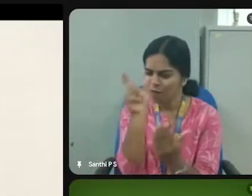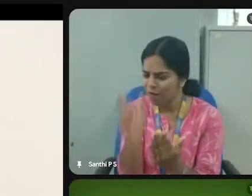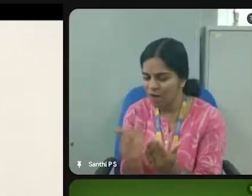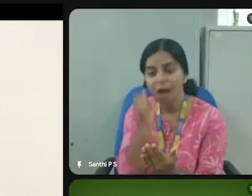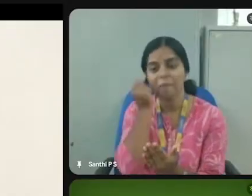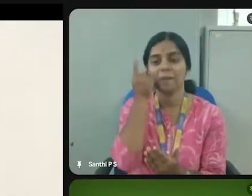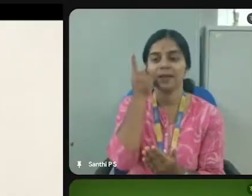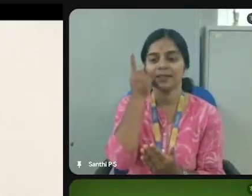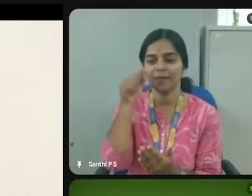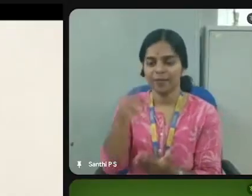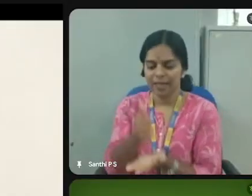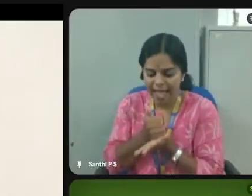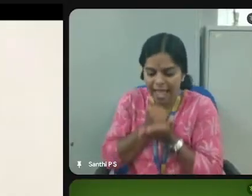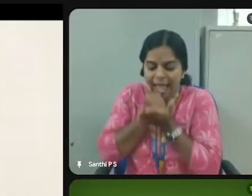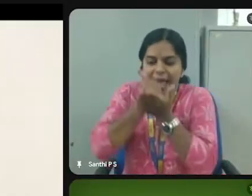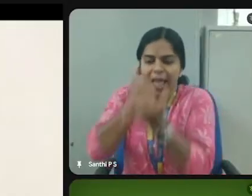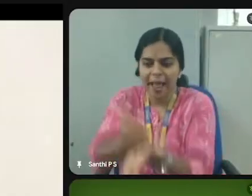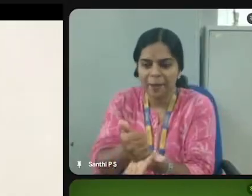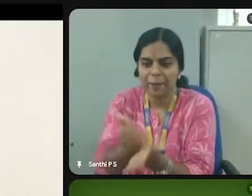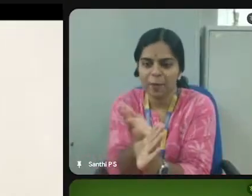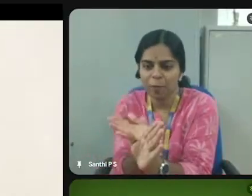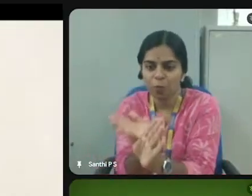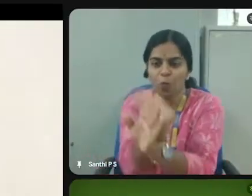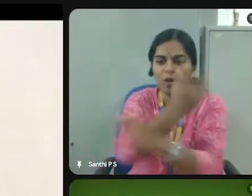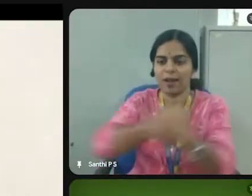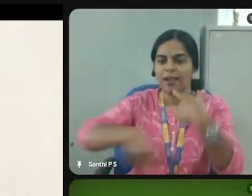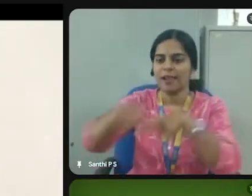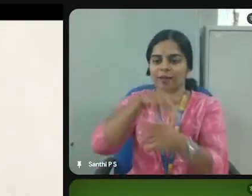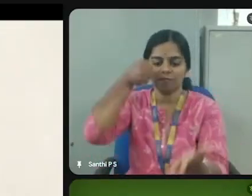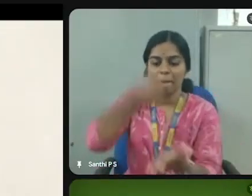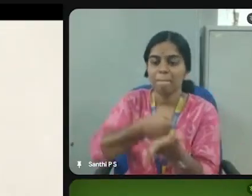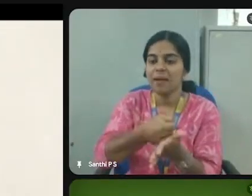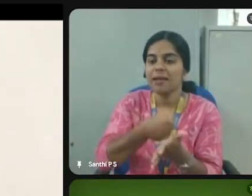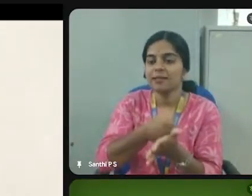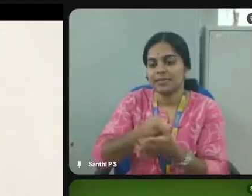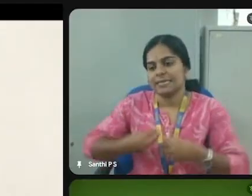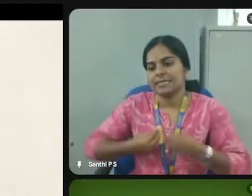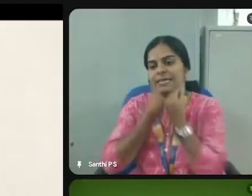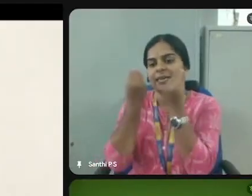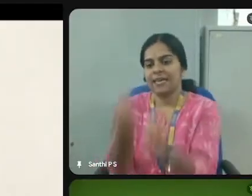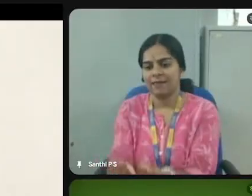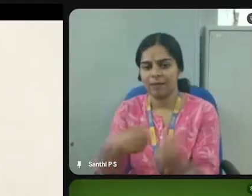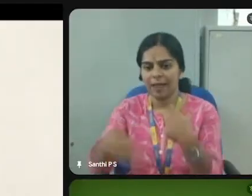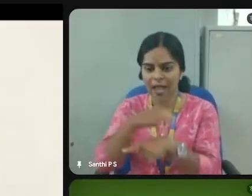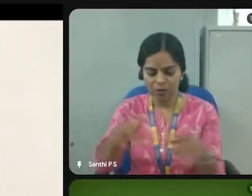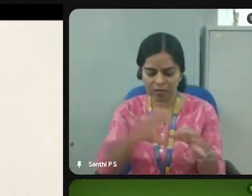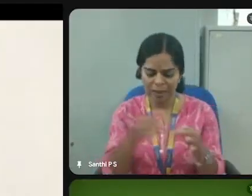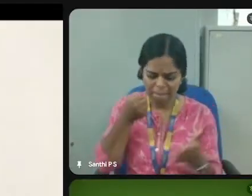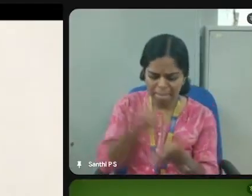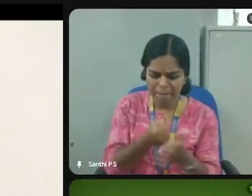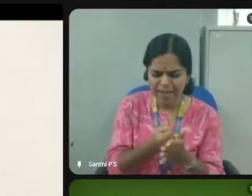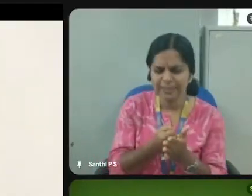രീതിയിൽ അതിന് ഹെൽപ്പ് ചെയ്യുന്ന പ്രീ റിക്വിസിറ്റ്സ്, അതായത് അടിസ്ഥാന ഘടകങ്ങൾ, ലാംഗ്വേജ് ബേസ്ഡ് ആയിട്ടുള്ള അടിസ്ഥാന ഘടകങ്ങളെ